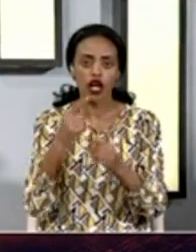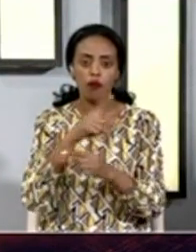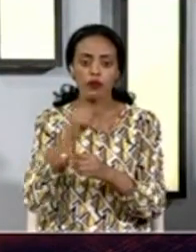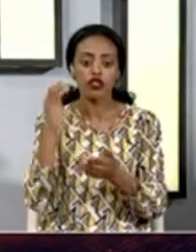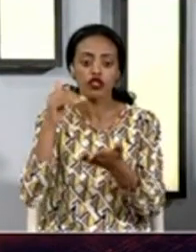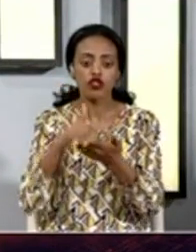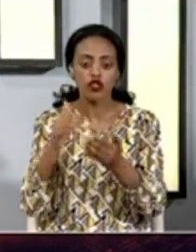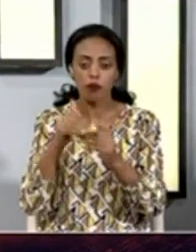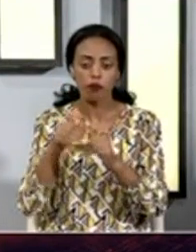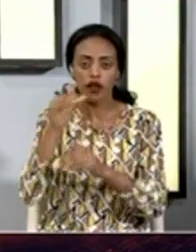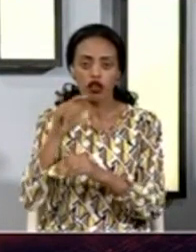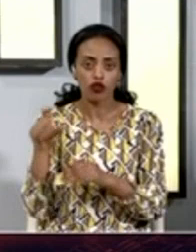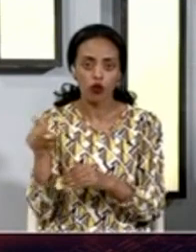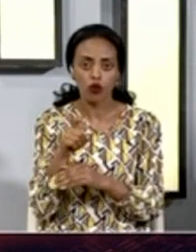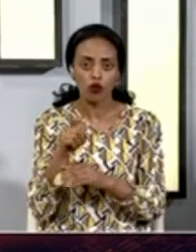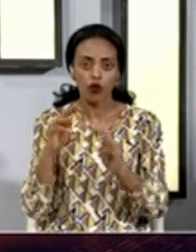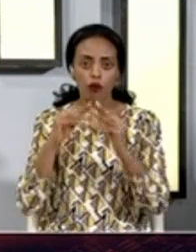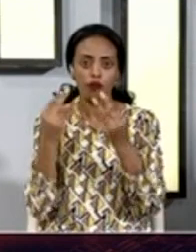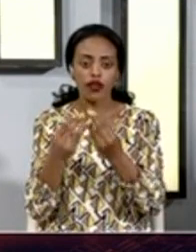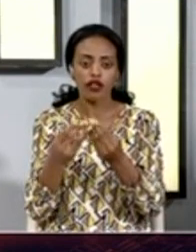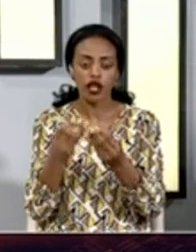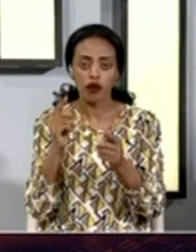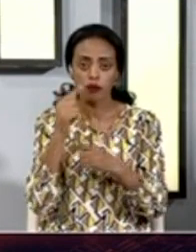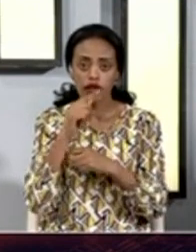ተኾይኑ መደበኛ ግብይት ማለት